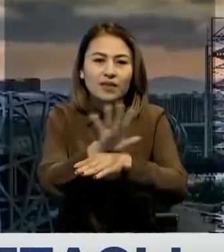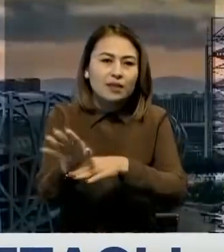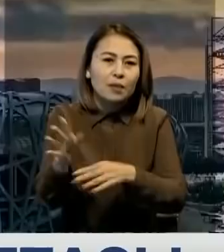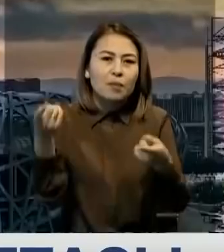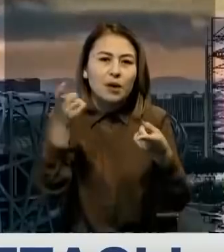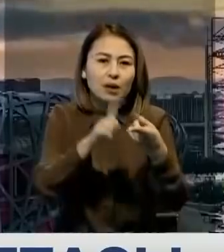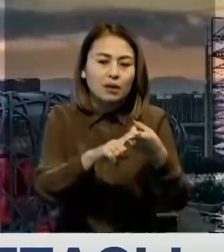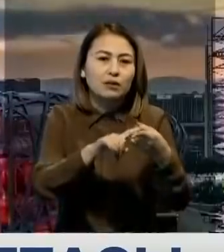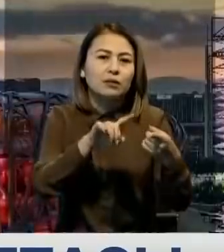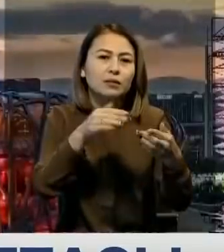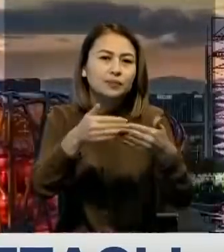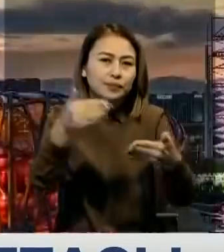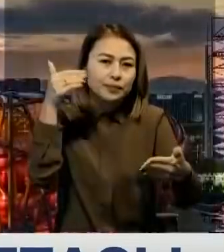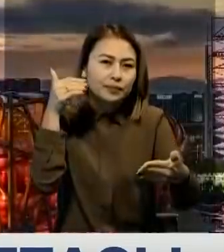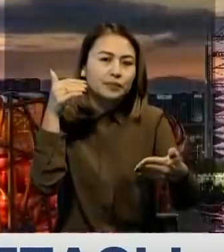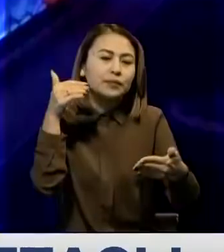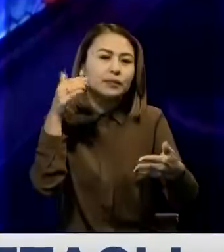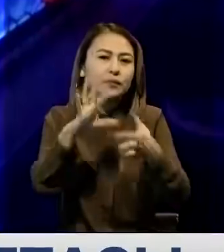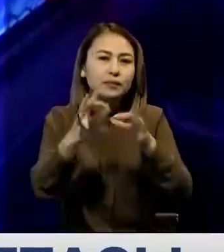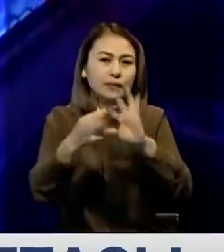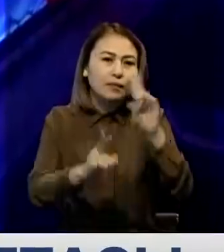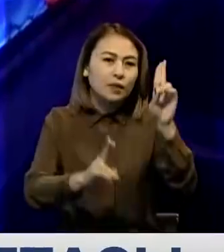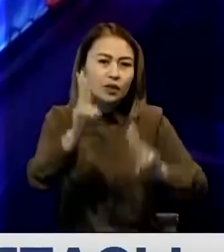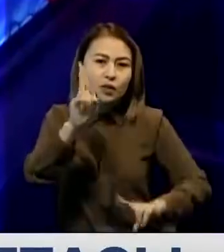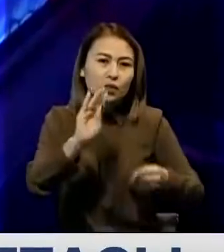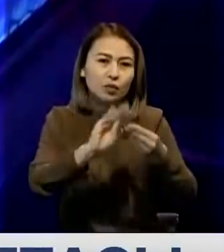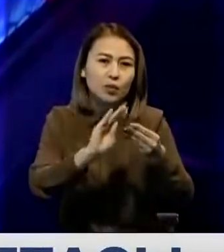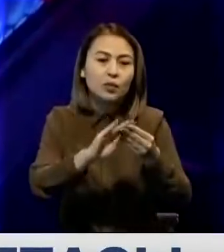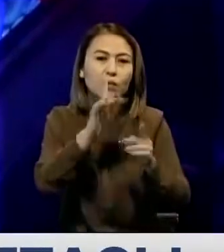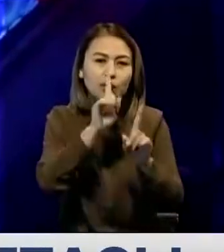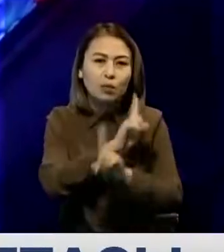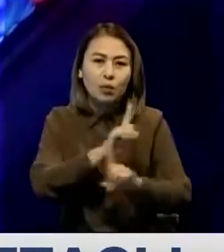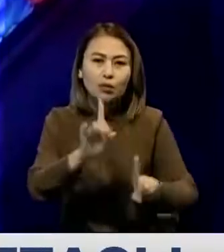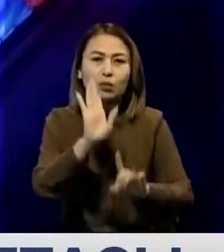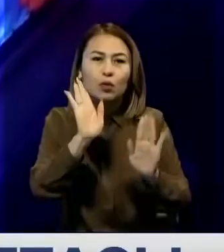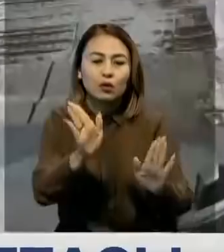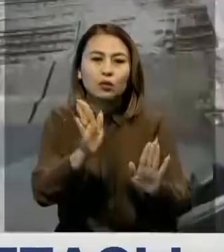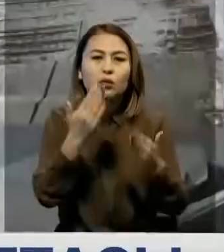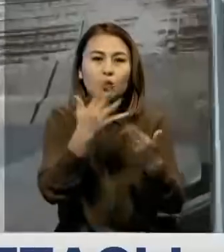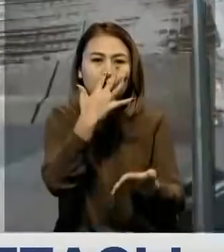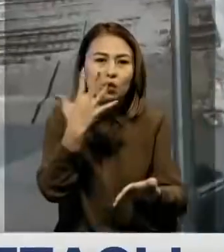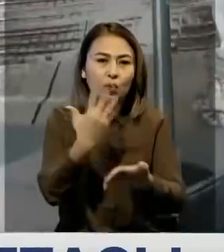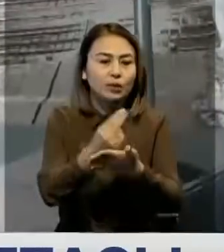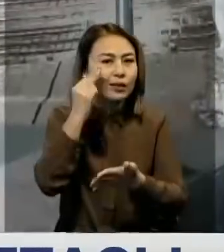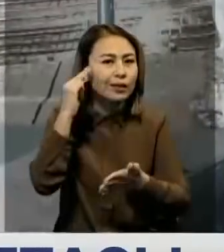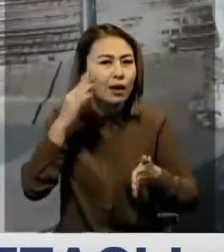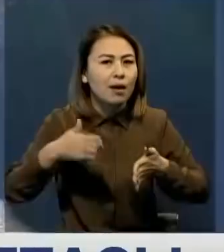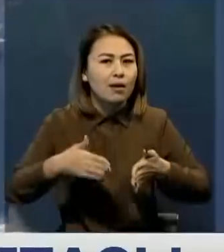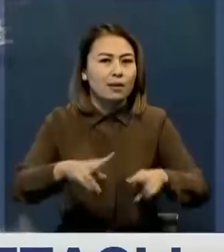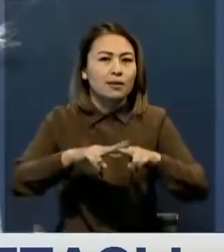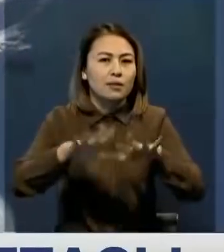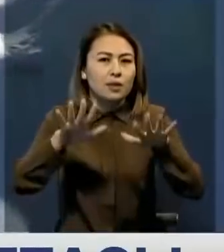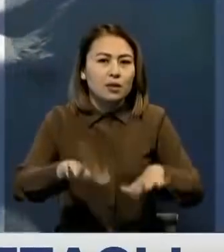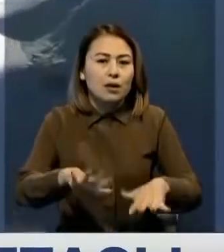коронавирустық пандемияға дейінгі алдыңғы олимпиадалардағы дәстүрлі шерулерден өзгеше болады. Эстафета өз жолын